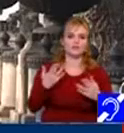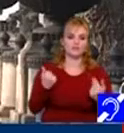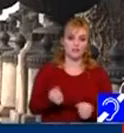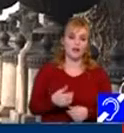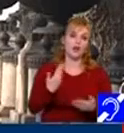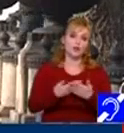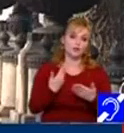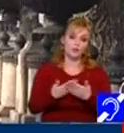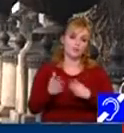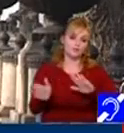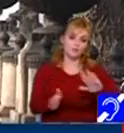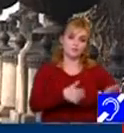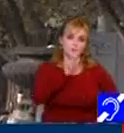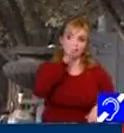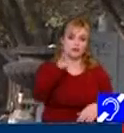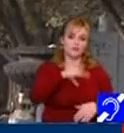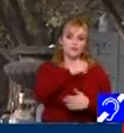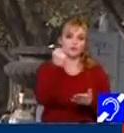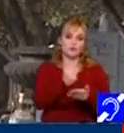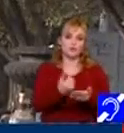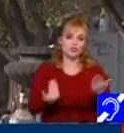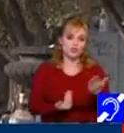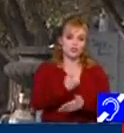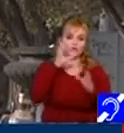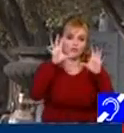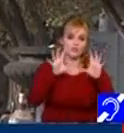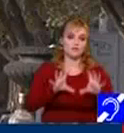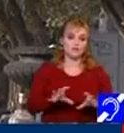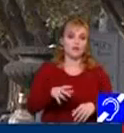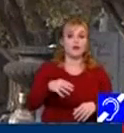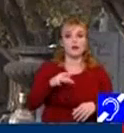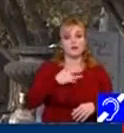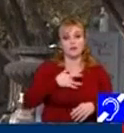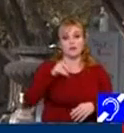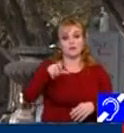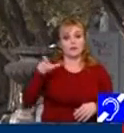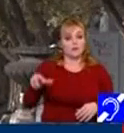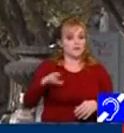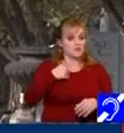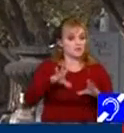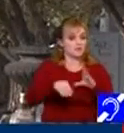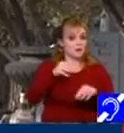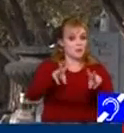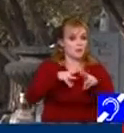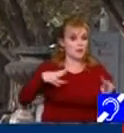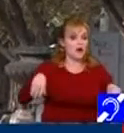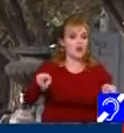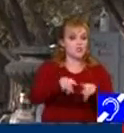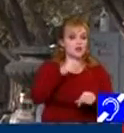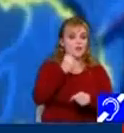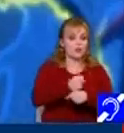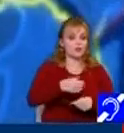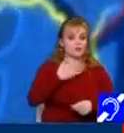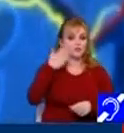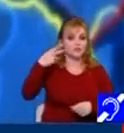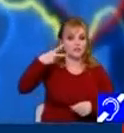După aproximativ 5 luni de la adoptarea sistemului electoral mixt, se pare că cetățenii preferă să aleagă Parlamentul așa cum au făcut-o în ultimii 20